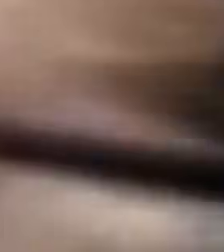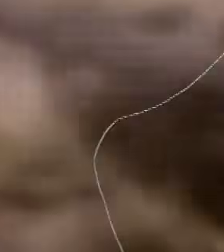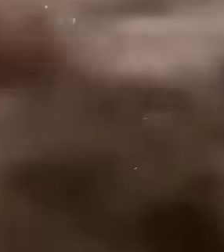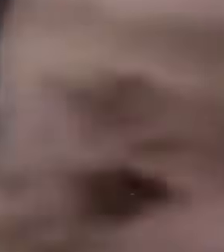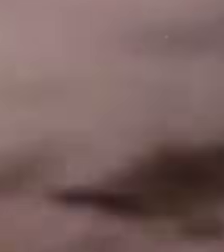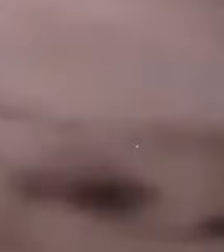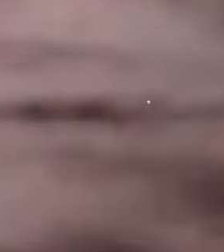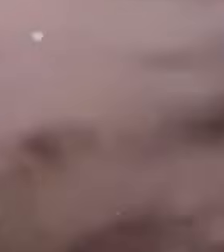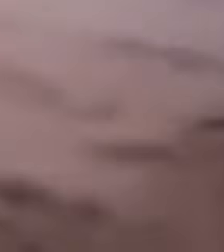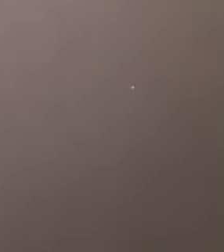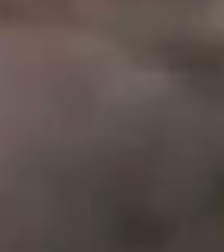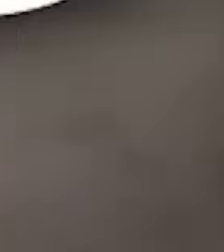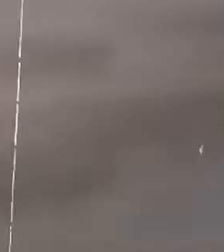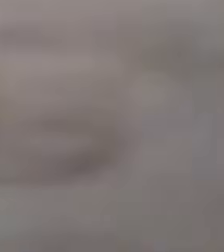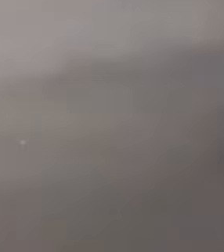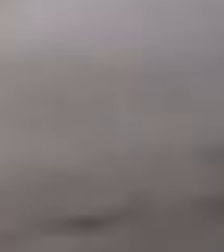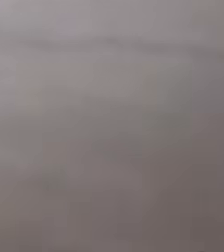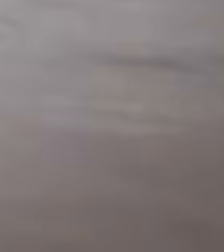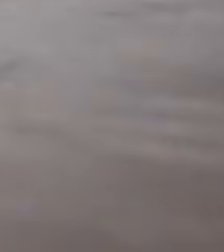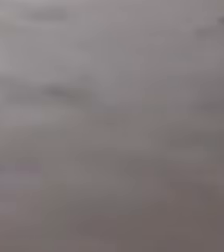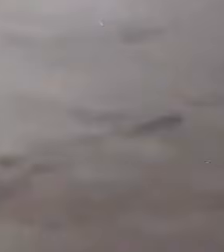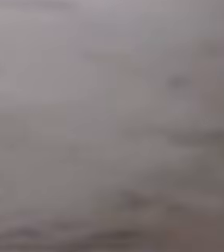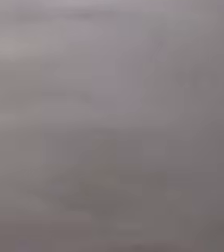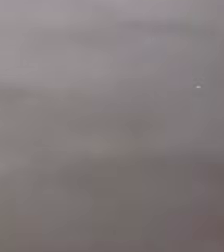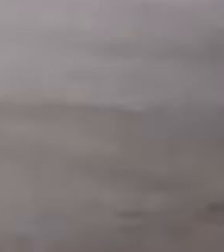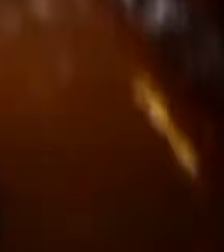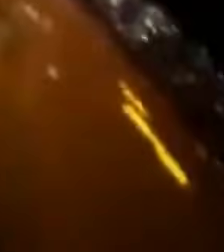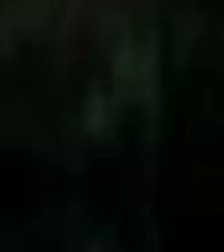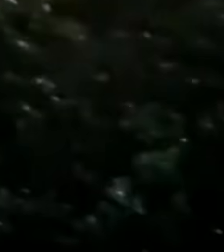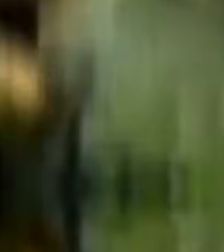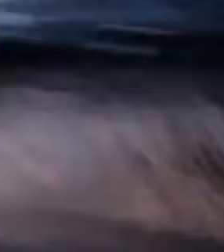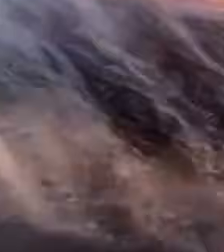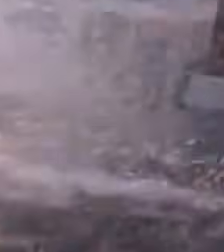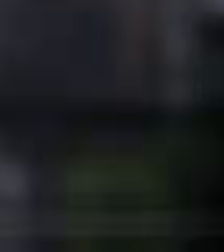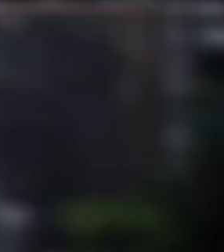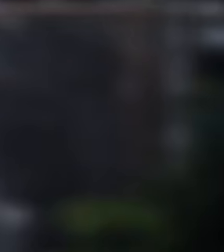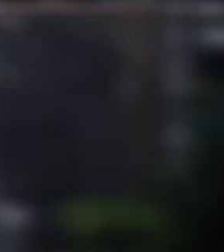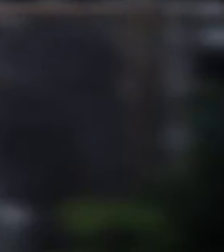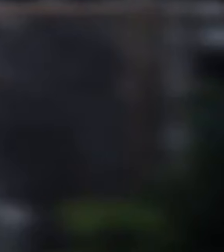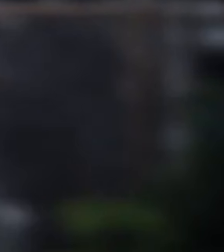ความจริงเรื่องไทยบัตรซ้ำซ้อนเนี่ยนะครับเป็นเรื่องใหญ่มากสำหรับโลก